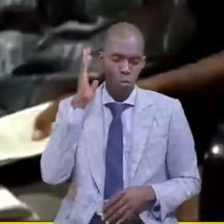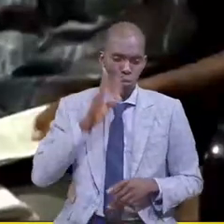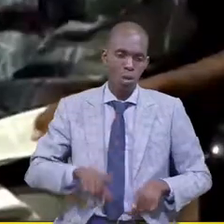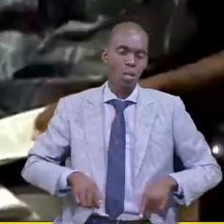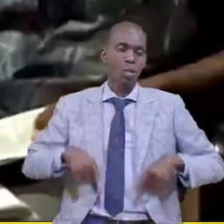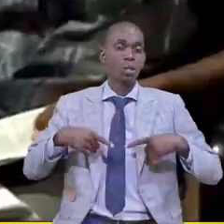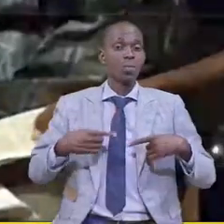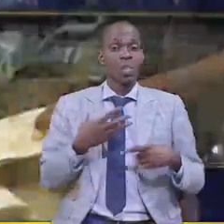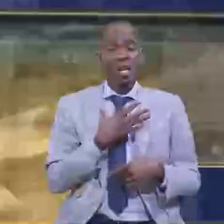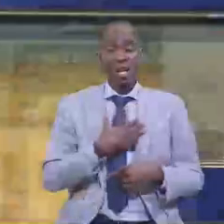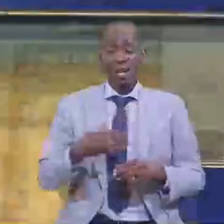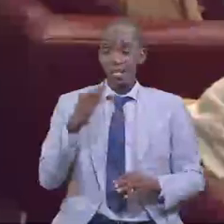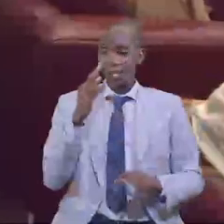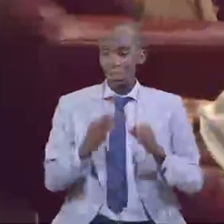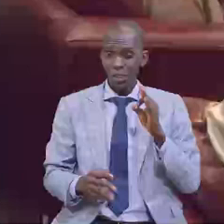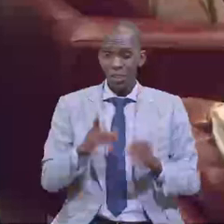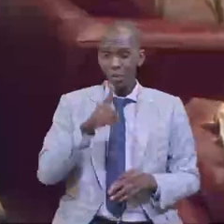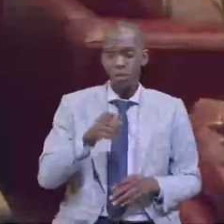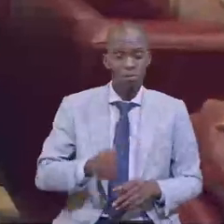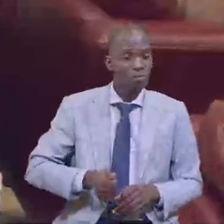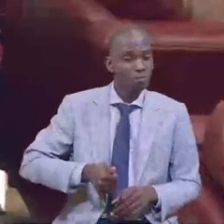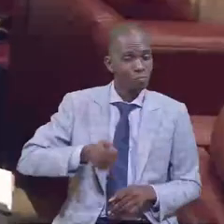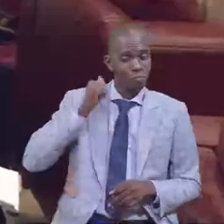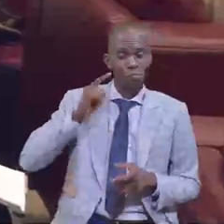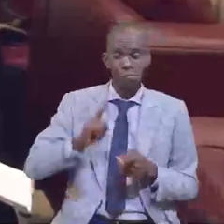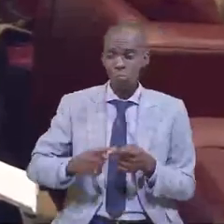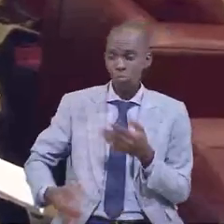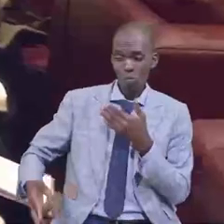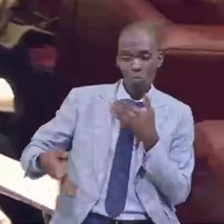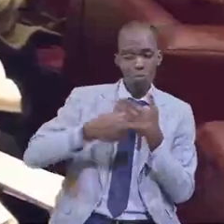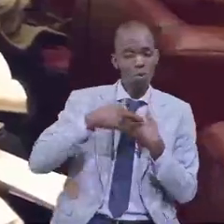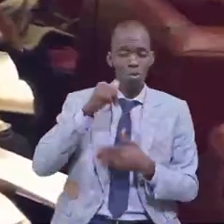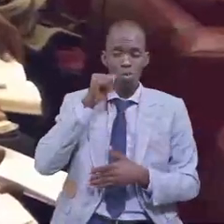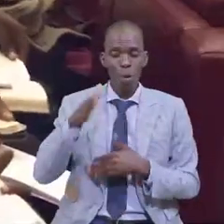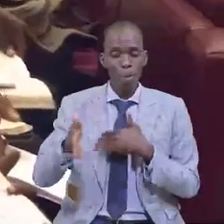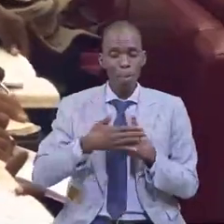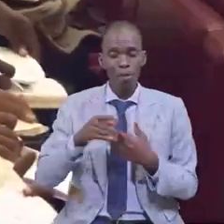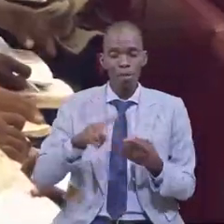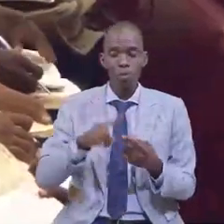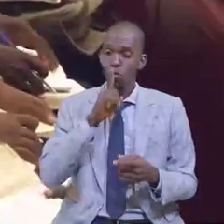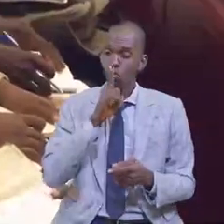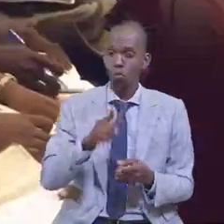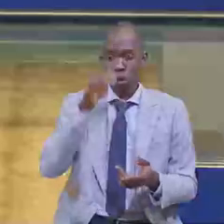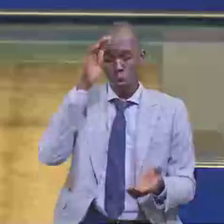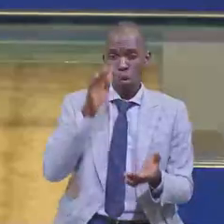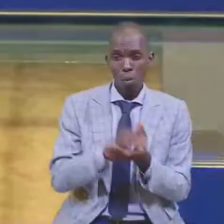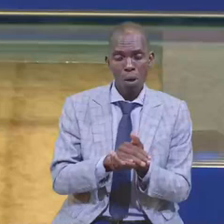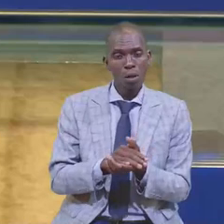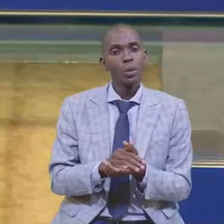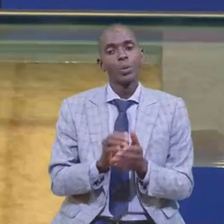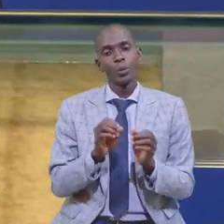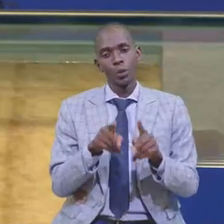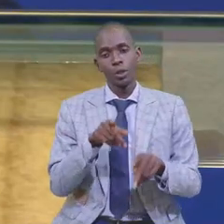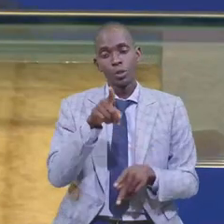ceci. Mais si tu ne la rends pas, sache que tu mourras,